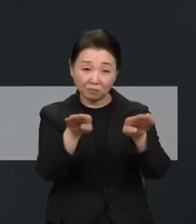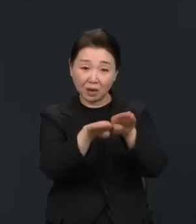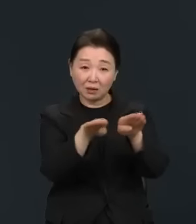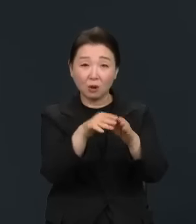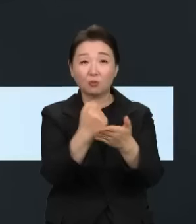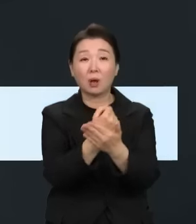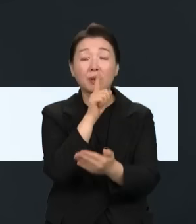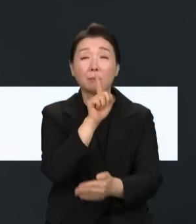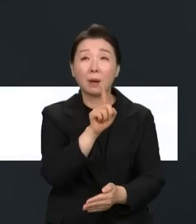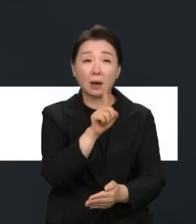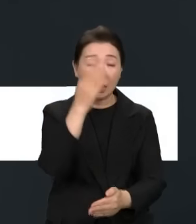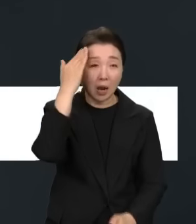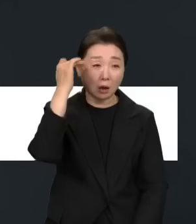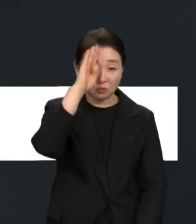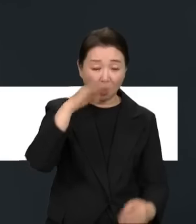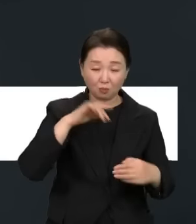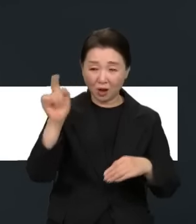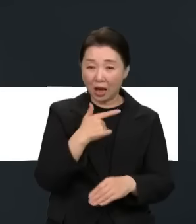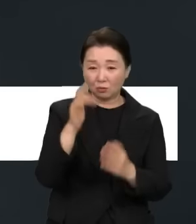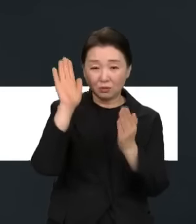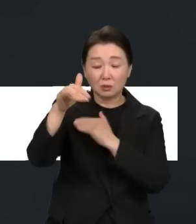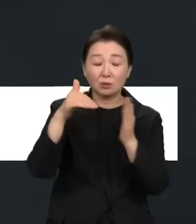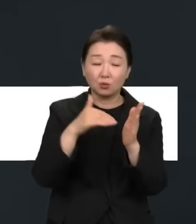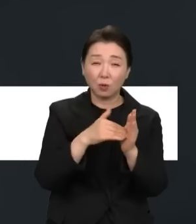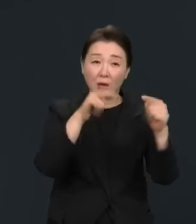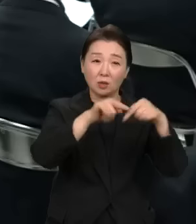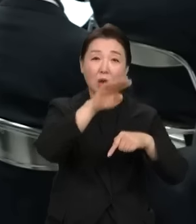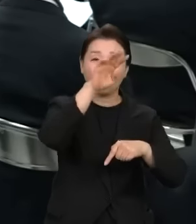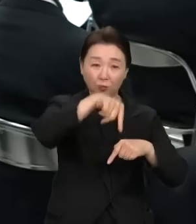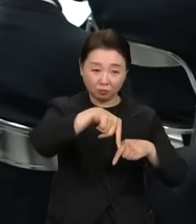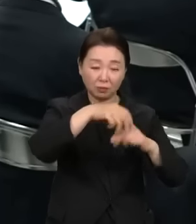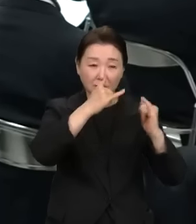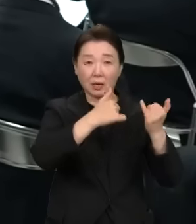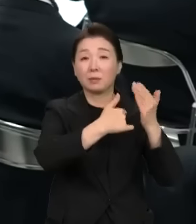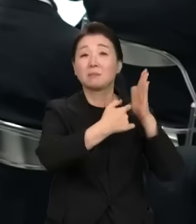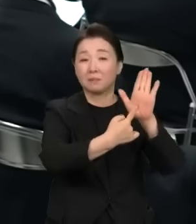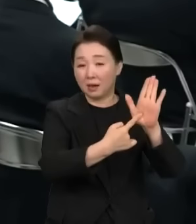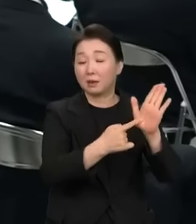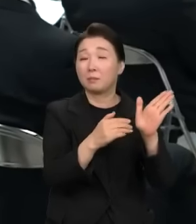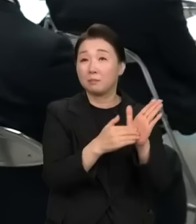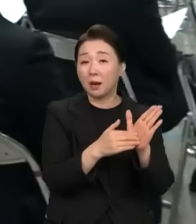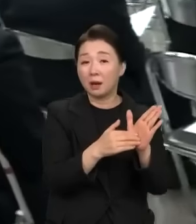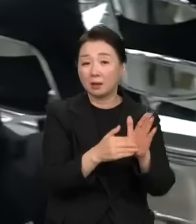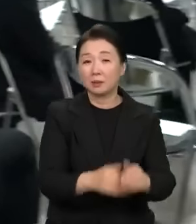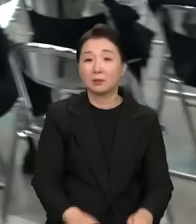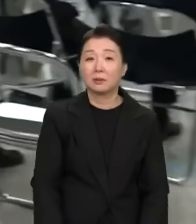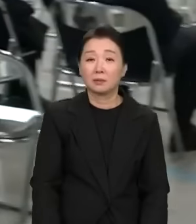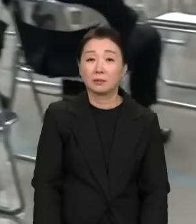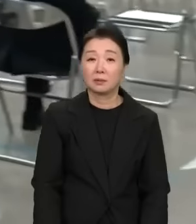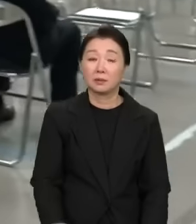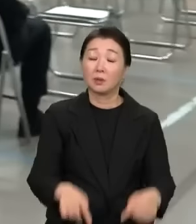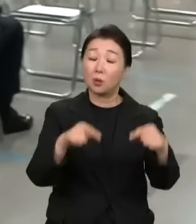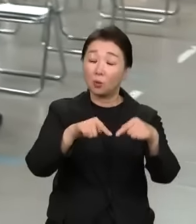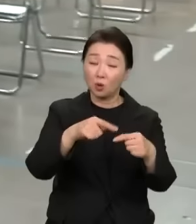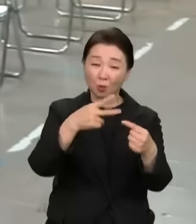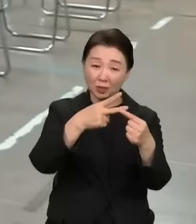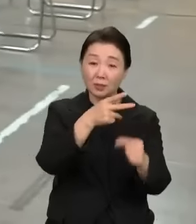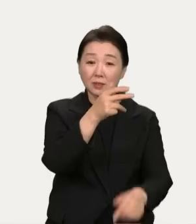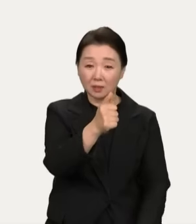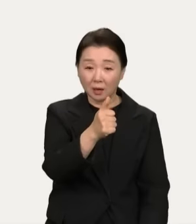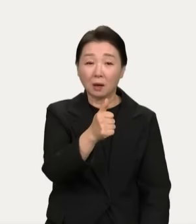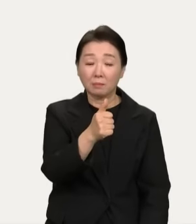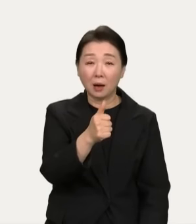하루가 지난 오늘에서야 외교부 고위 간부가 직접 나섰습니다. 강인선 외교부 2차관은 추도식 개최 이틀 전인